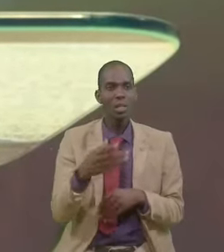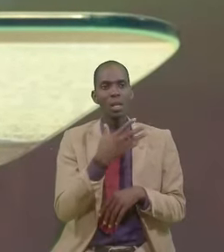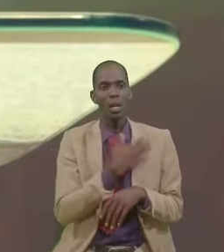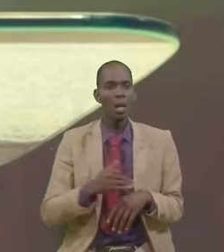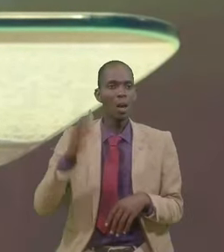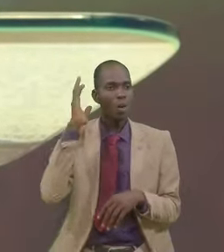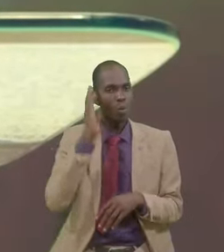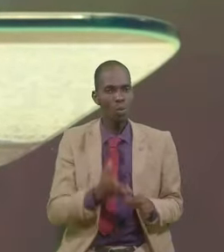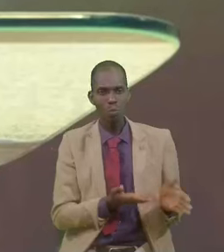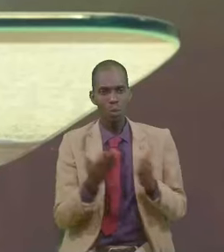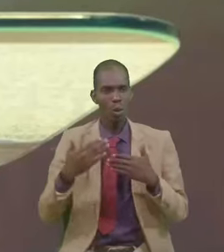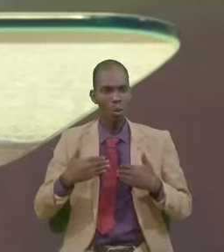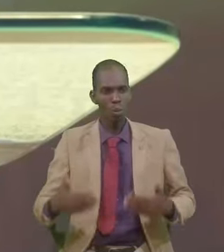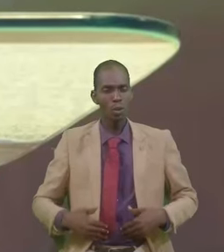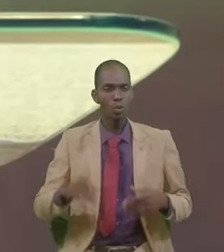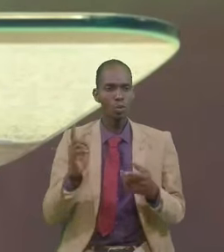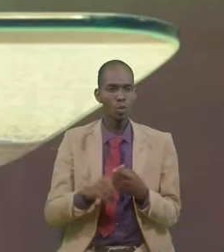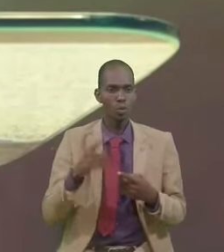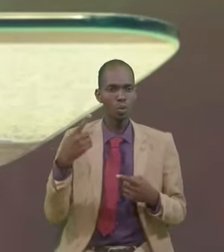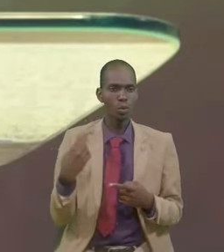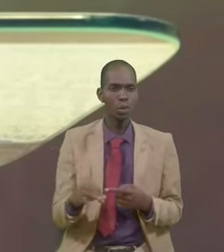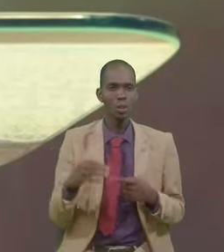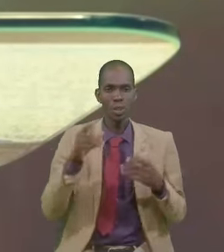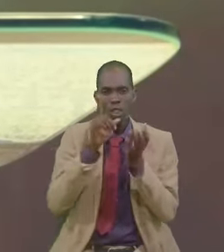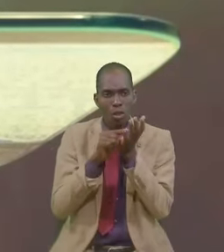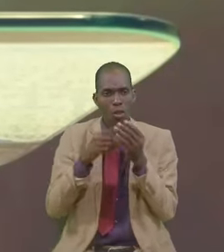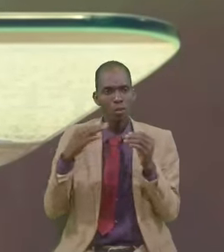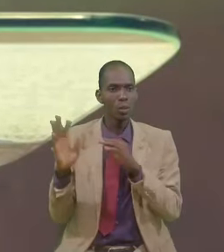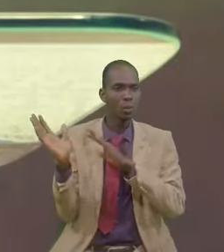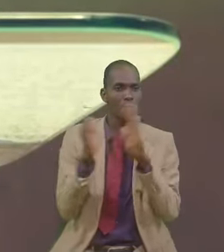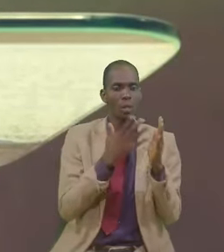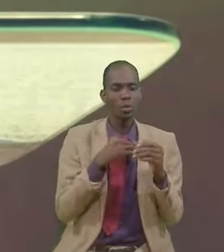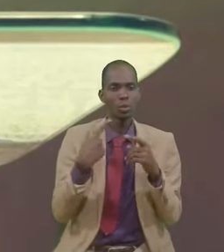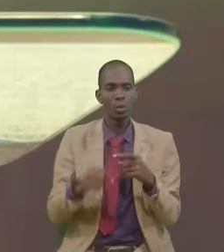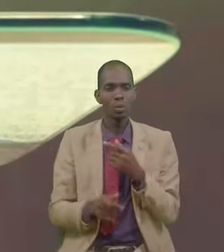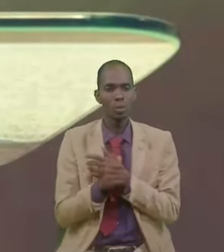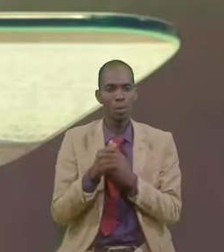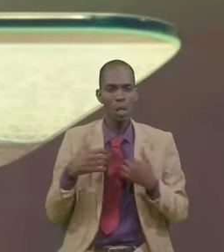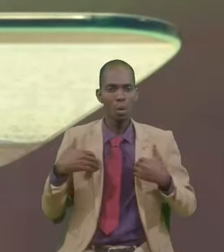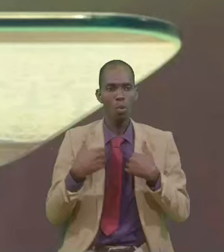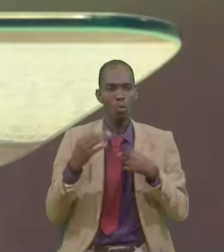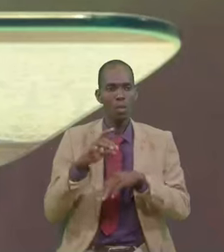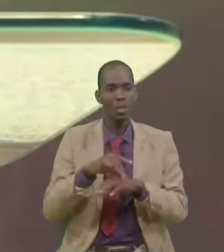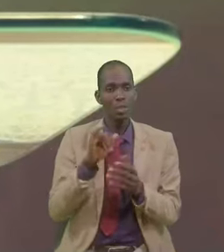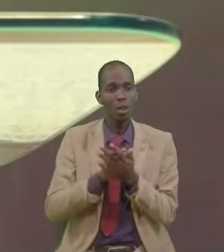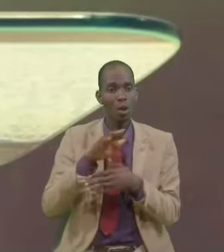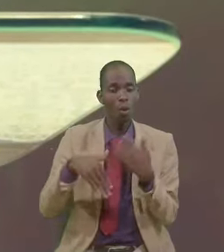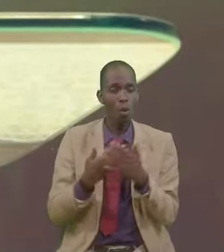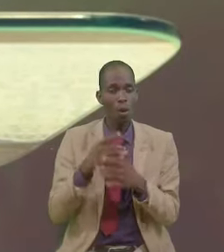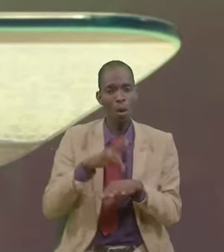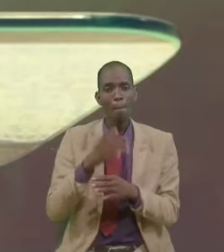des Philistins aux oiseaux du ciel et aux animaux de la terre. Et toute la terre saura